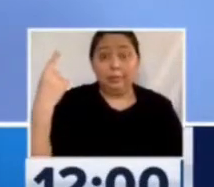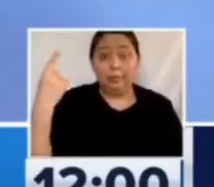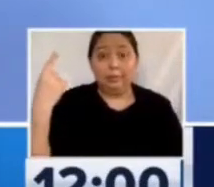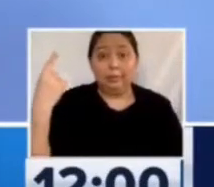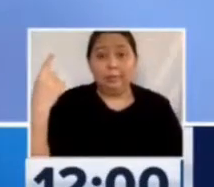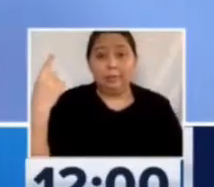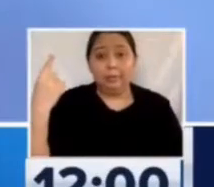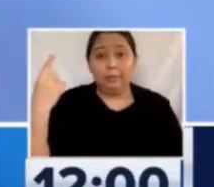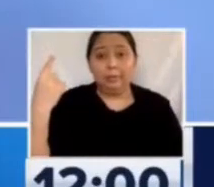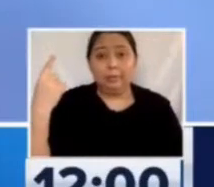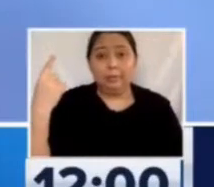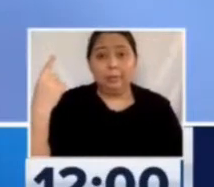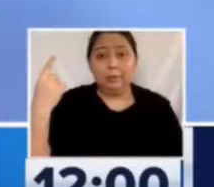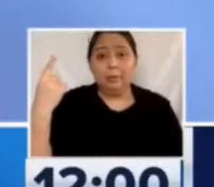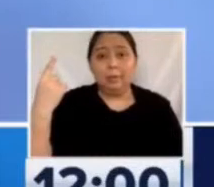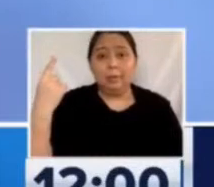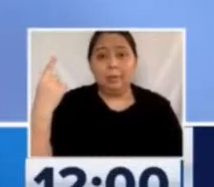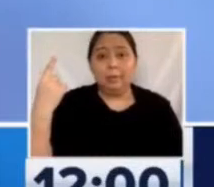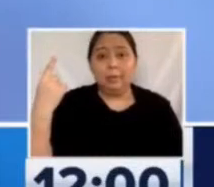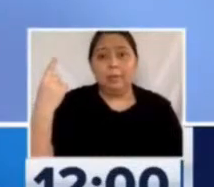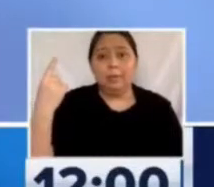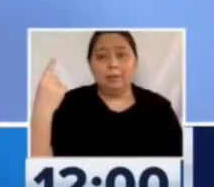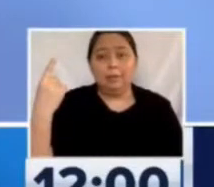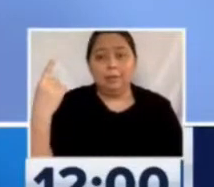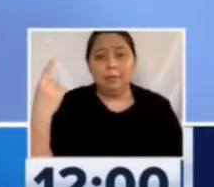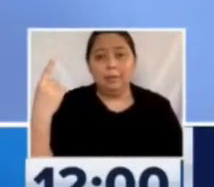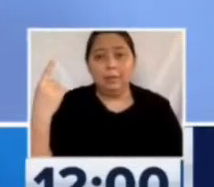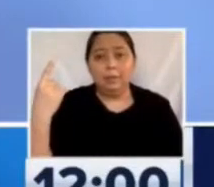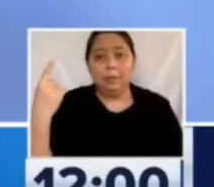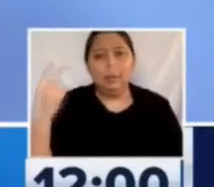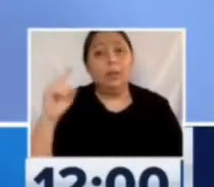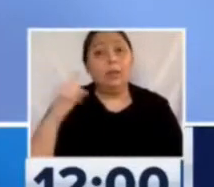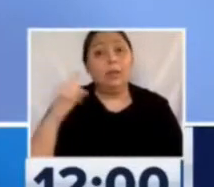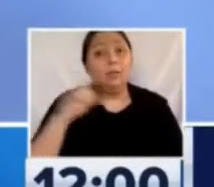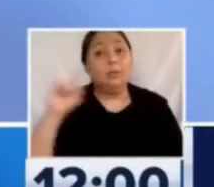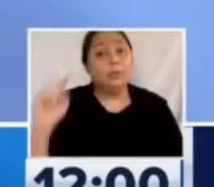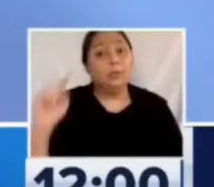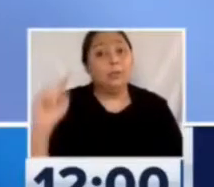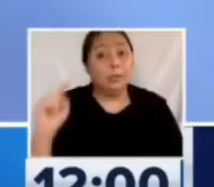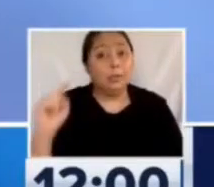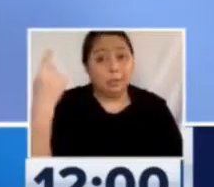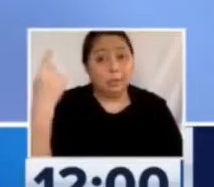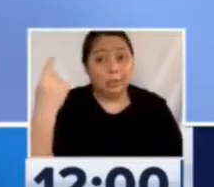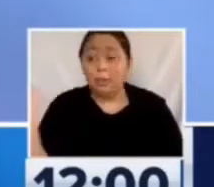in Diversity and Solidarity Europe, because we extend our help, our